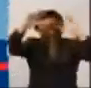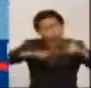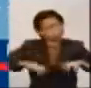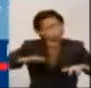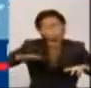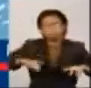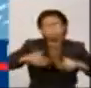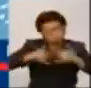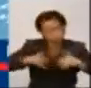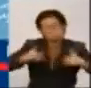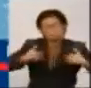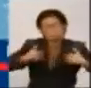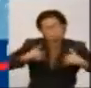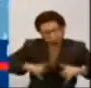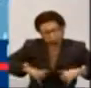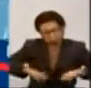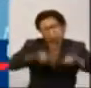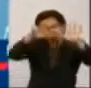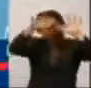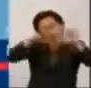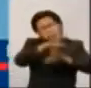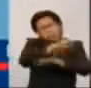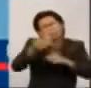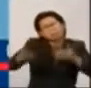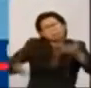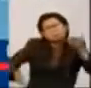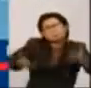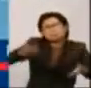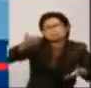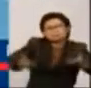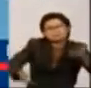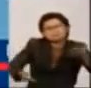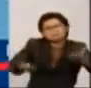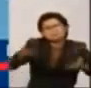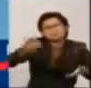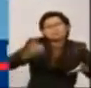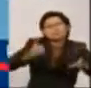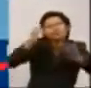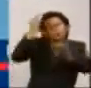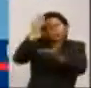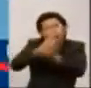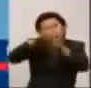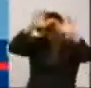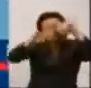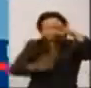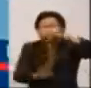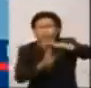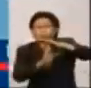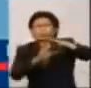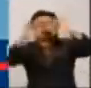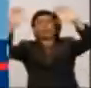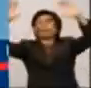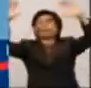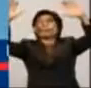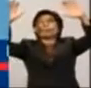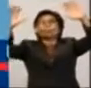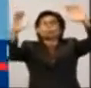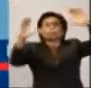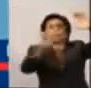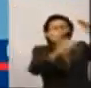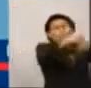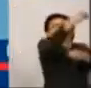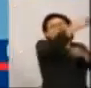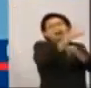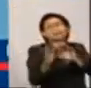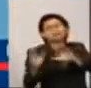belum berhenti sehingga ke waktu ini. Dijangkakan ianya akan reda apabila kelompok awan hujan ini keluar sepenuhnya ke